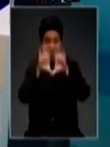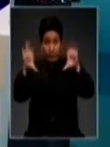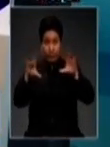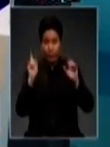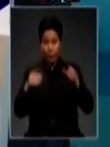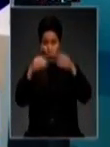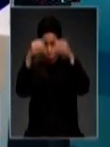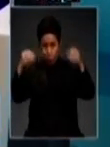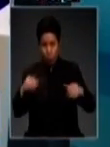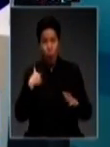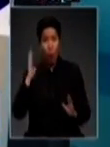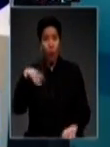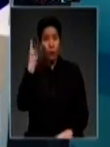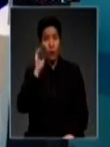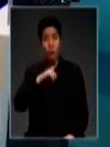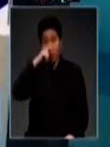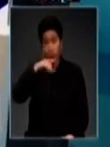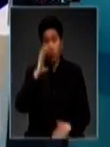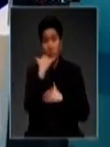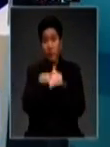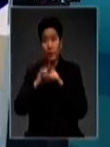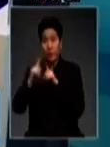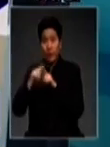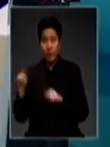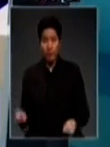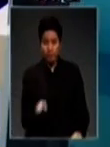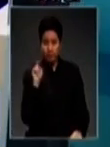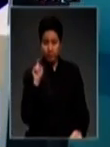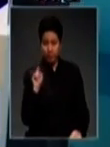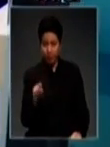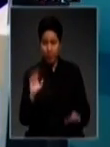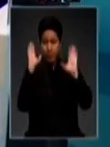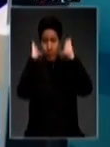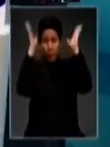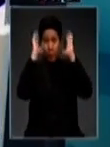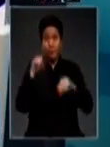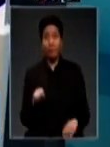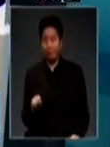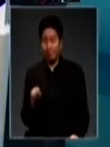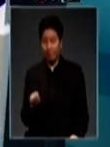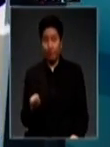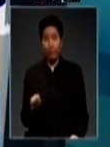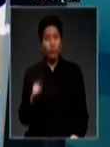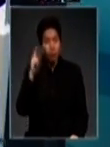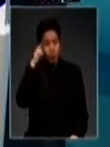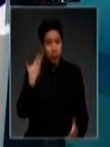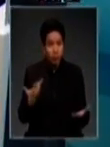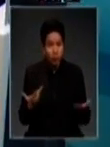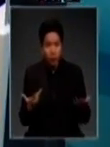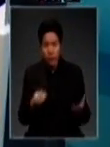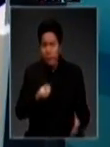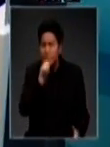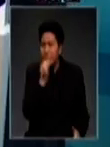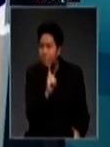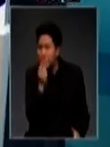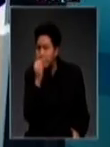เครื่องนี้นะครับทั้งนักท่องเที่ยวไทยและต่างชาติก็ต้องกดเข้ามาที่โปรโมชั่นตรงนี้ครับยังไม่รู้จะกินไม่รู้จะดื่มอะ